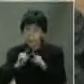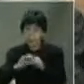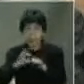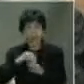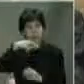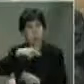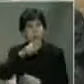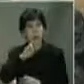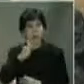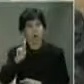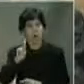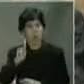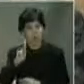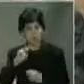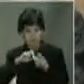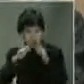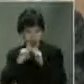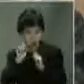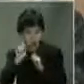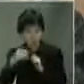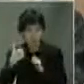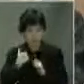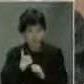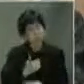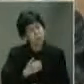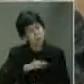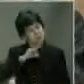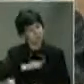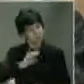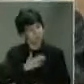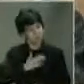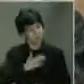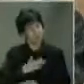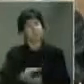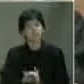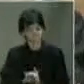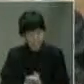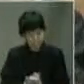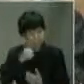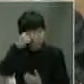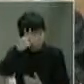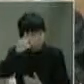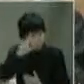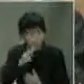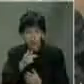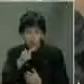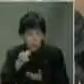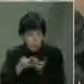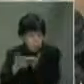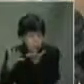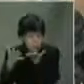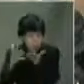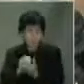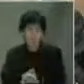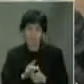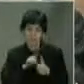ดในสถานการณ์ฉุกเฉินผมฟันธงว่า3วันไม่ให้ครม.เห็นชอบพระ